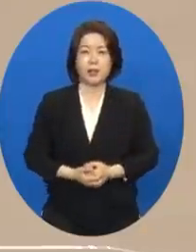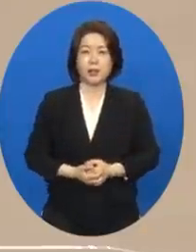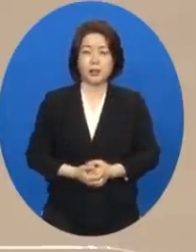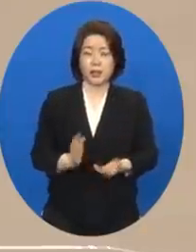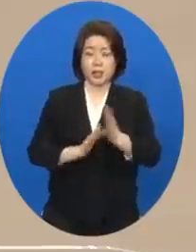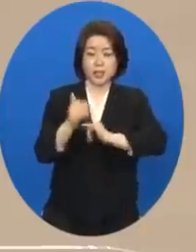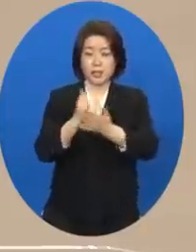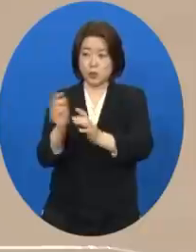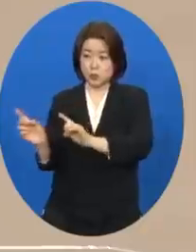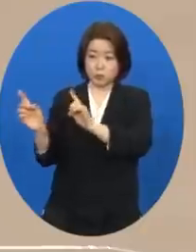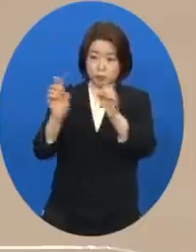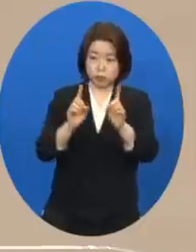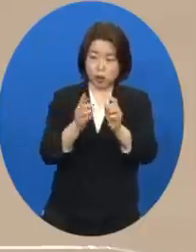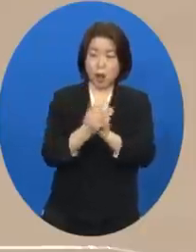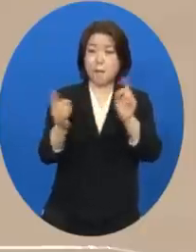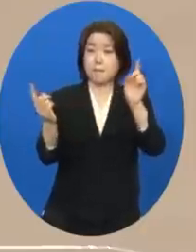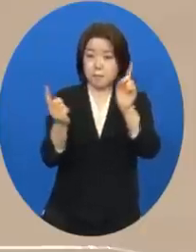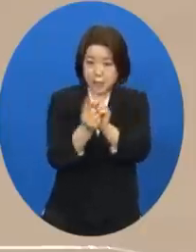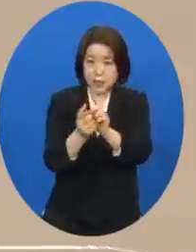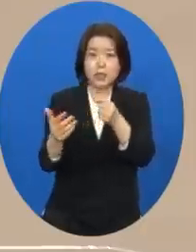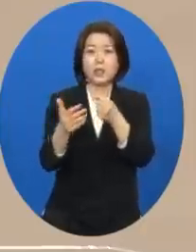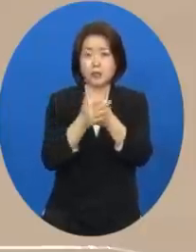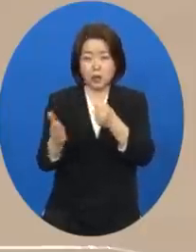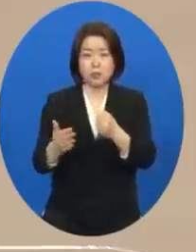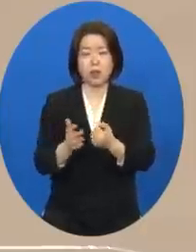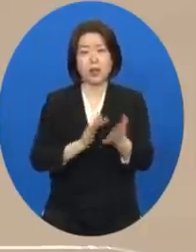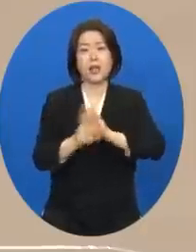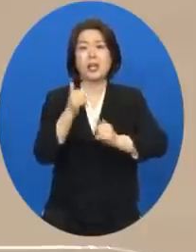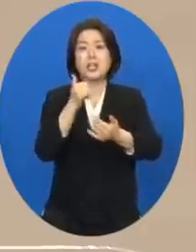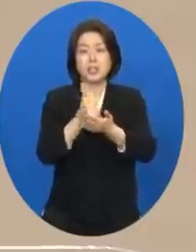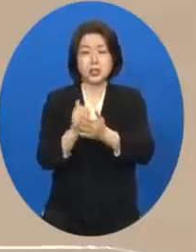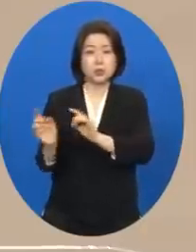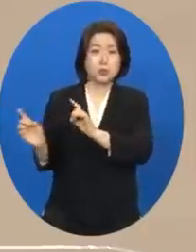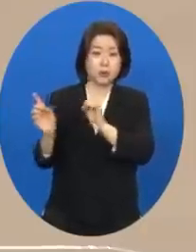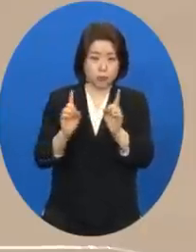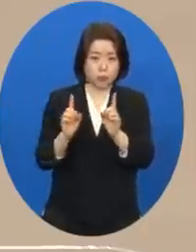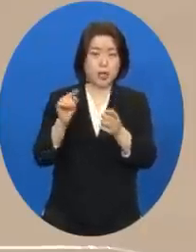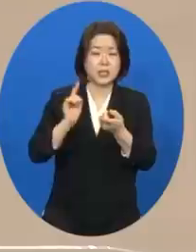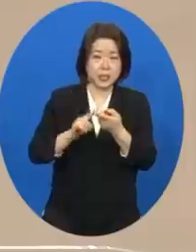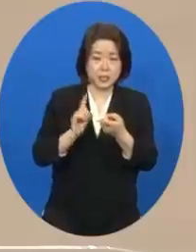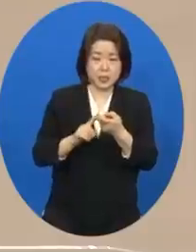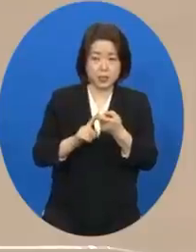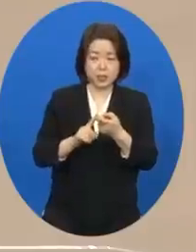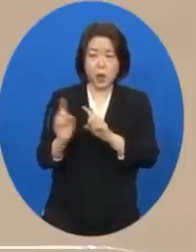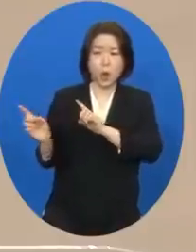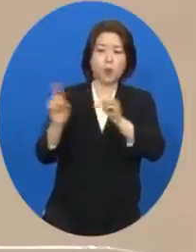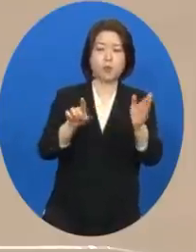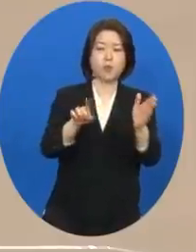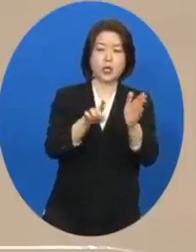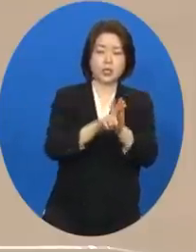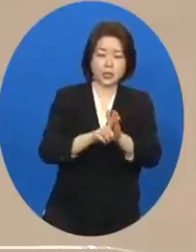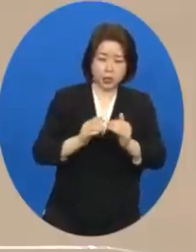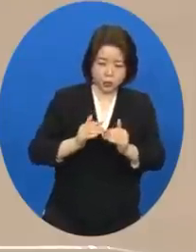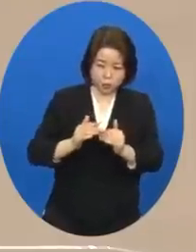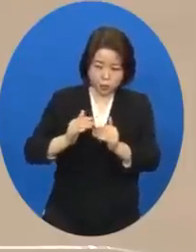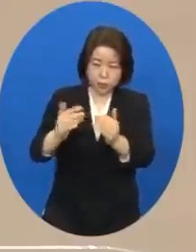예수님이 부활하신 것을 만났기 때문에 예수님의 부활은 부활 신앙으로 이어집니다